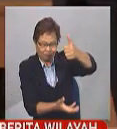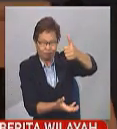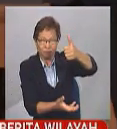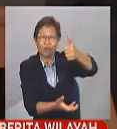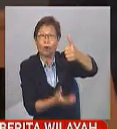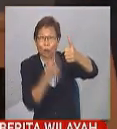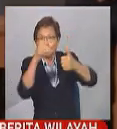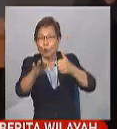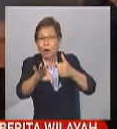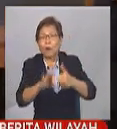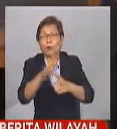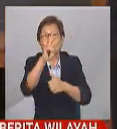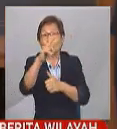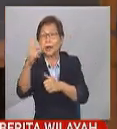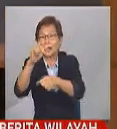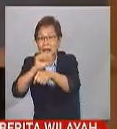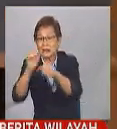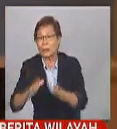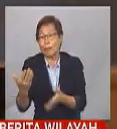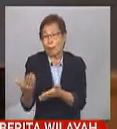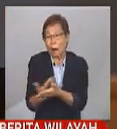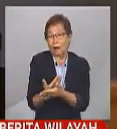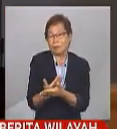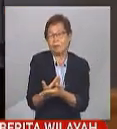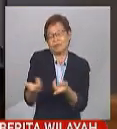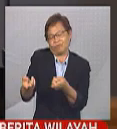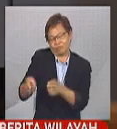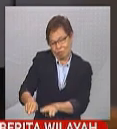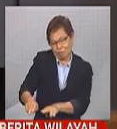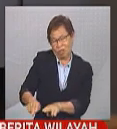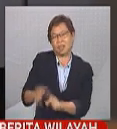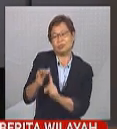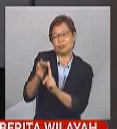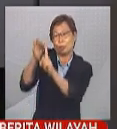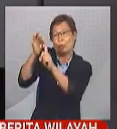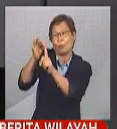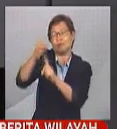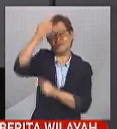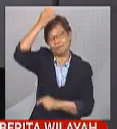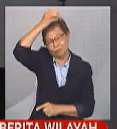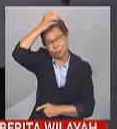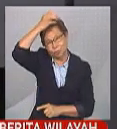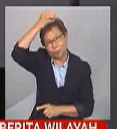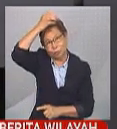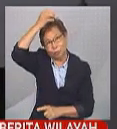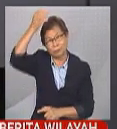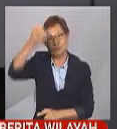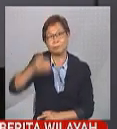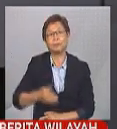untuk melantik 2000 kaki tangan baru secara kontrak terutamanya jururawat